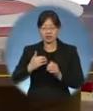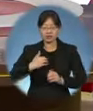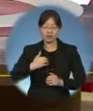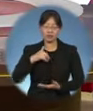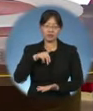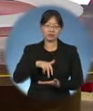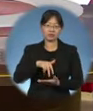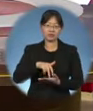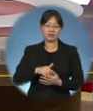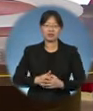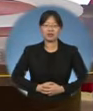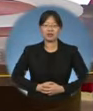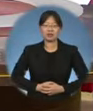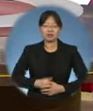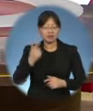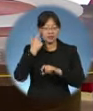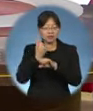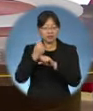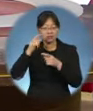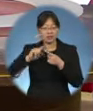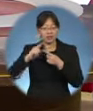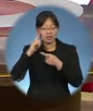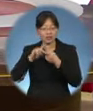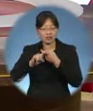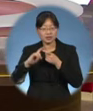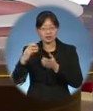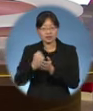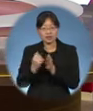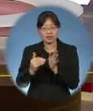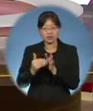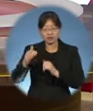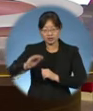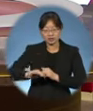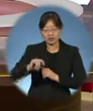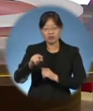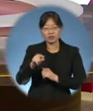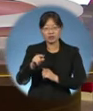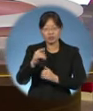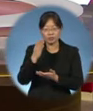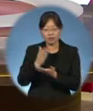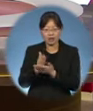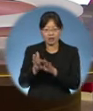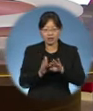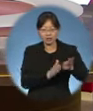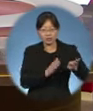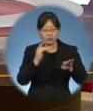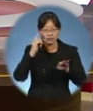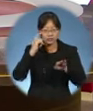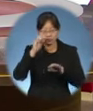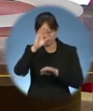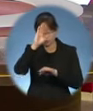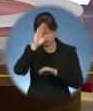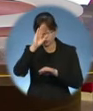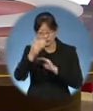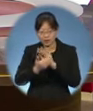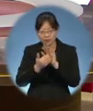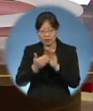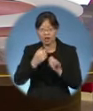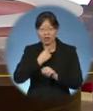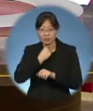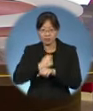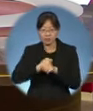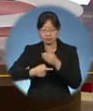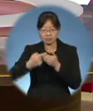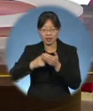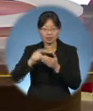저는 사실은 연구에 대한 관심도 있었지만 그것보다는 정신질환을 예방하고 싶다라고 하는 그런